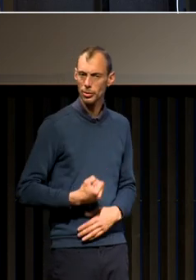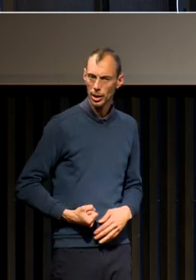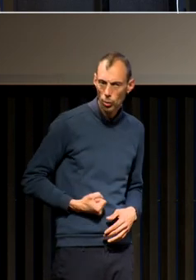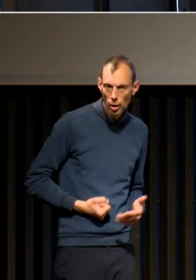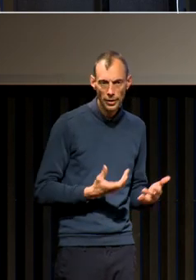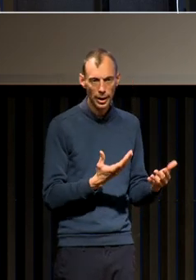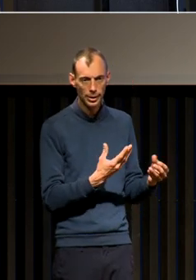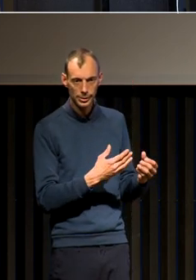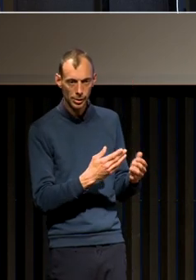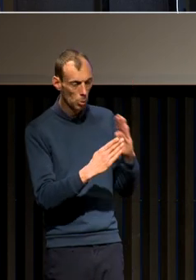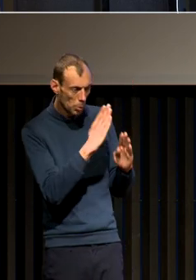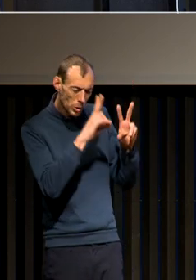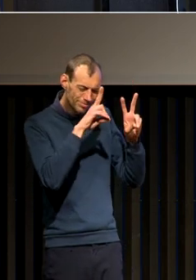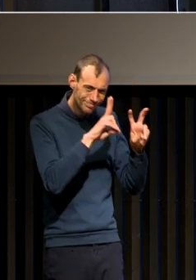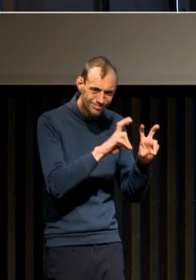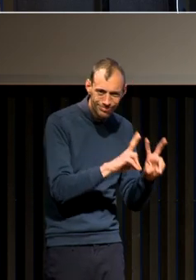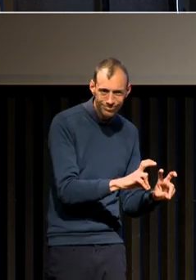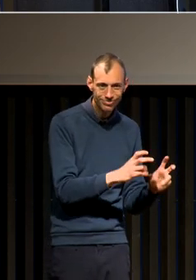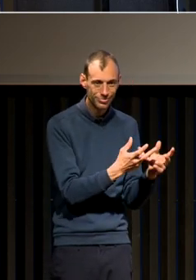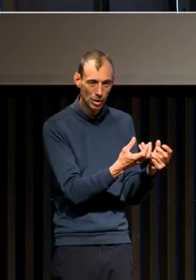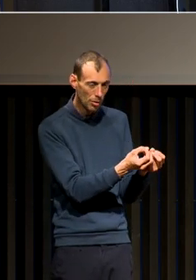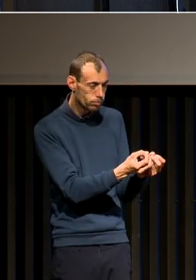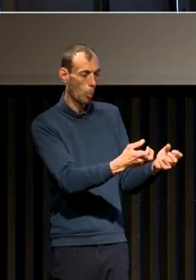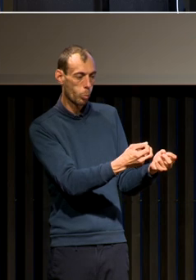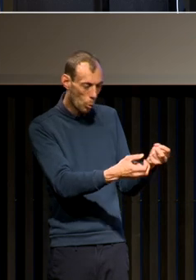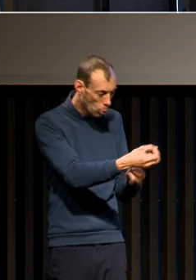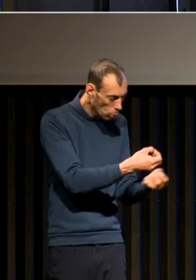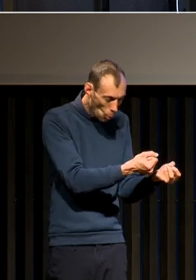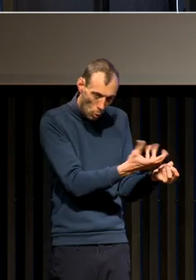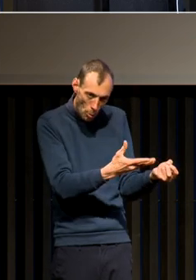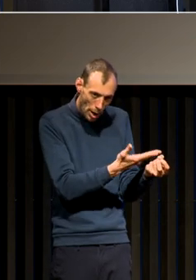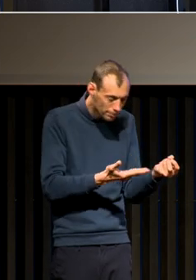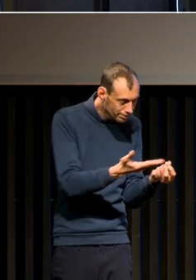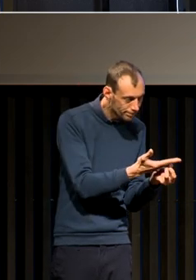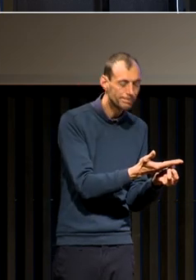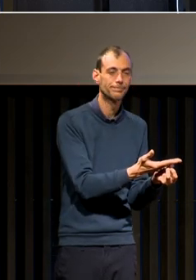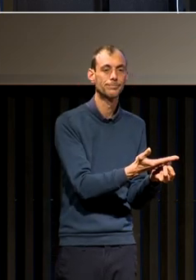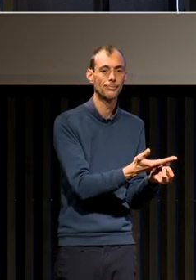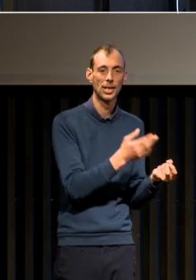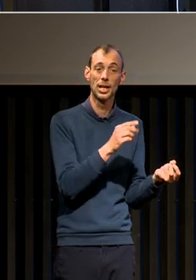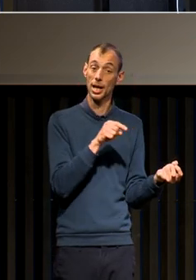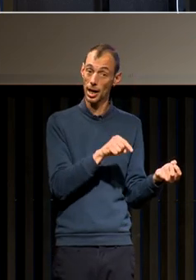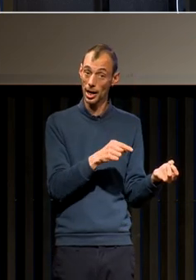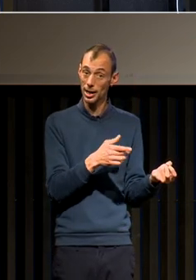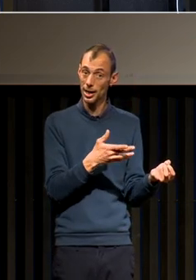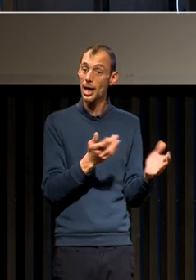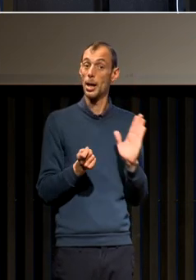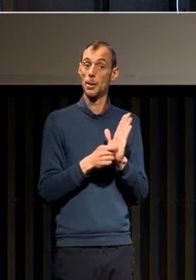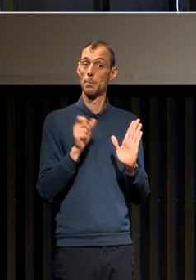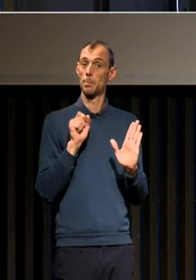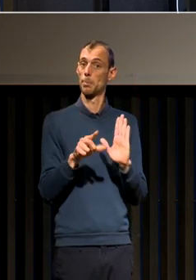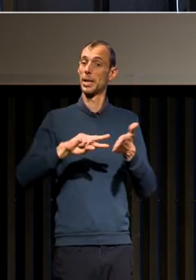et biologique du nombre de follicules obtenus. Et là, ce n'est pas deux follicules que l'on veut obtenir